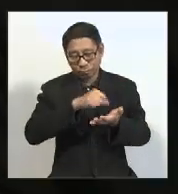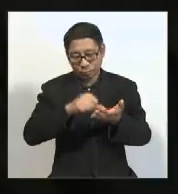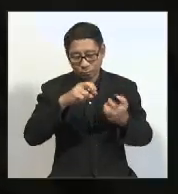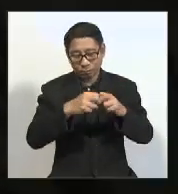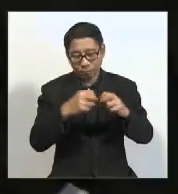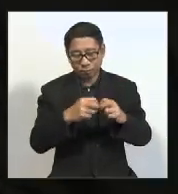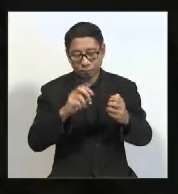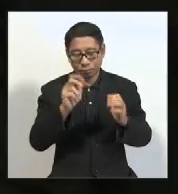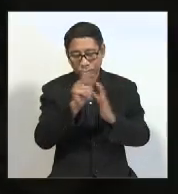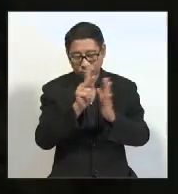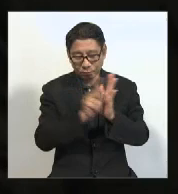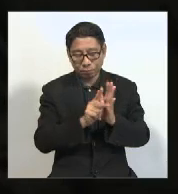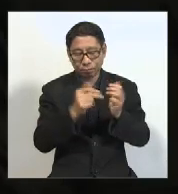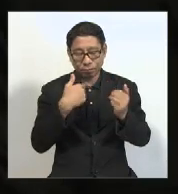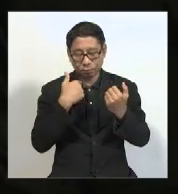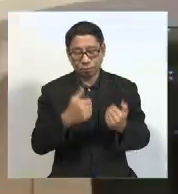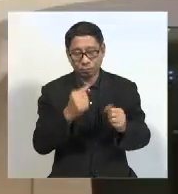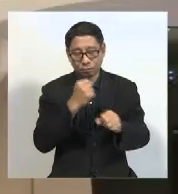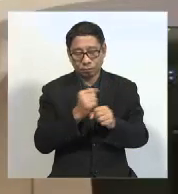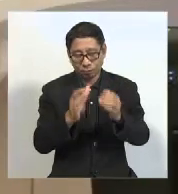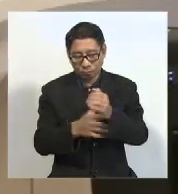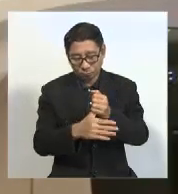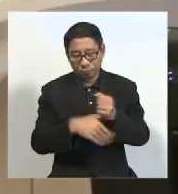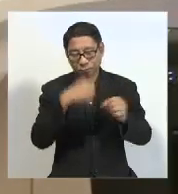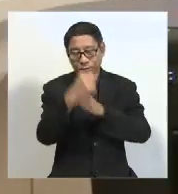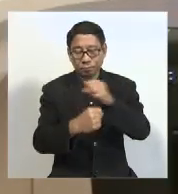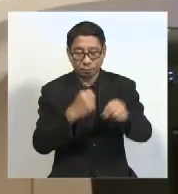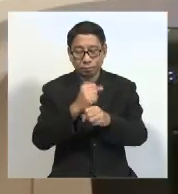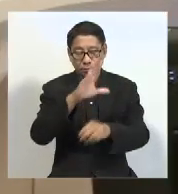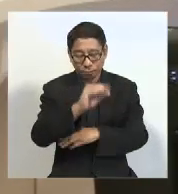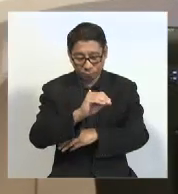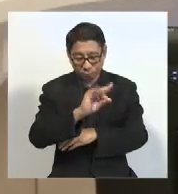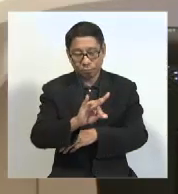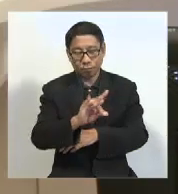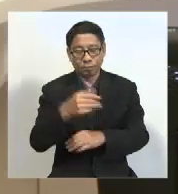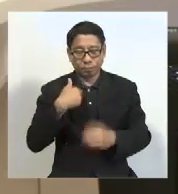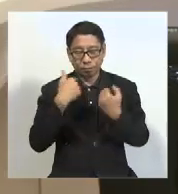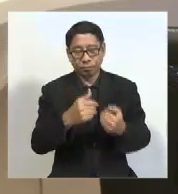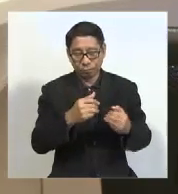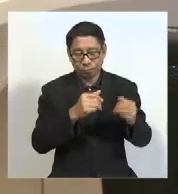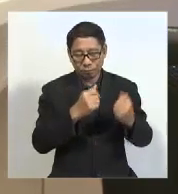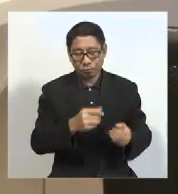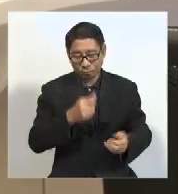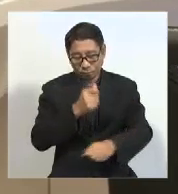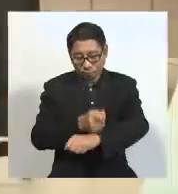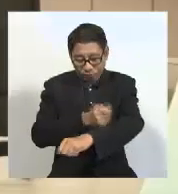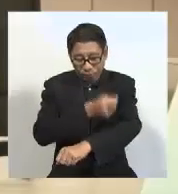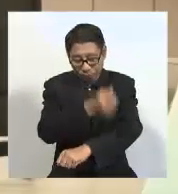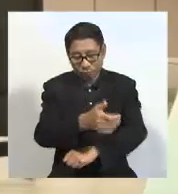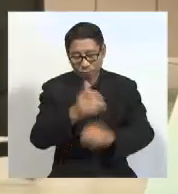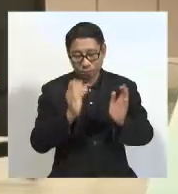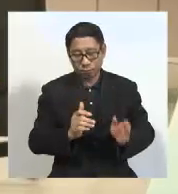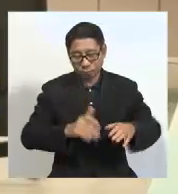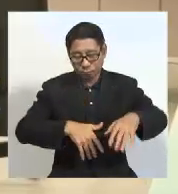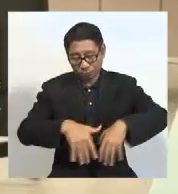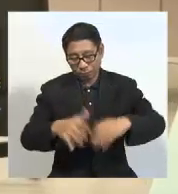กฎหมายลูกที่เกี่ยวข้องกับพ.ร.ก.ประมงพุทธศักราช2558และการออกมาตรการเยียวยาชาวประมงที่ได้รับผล